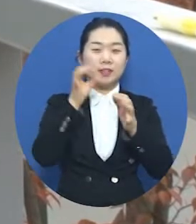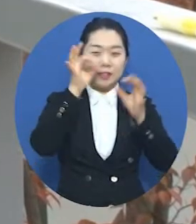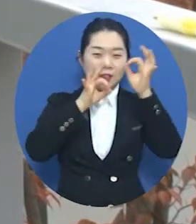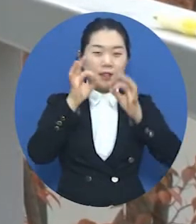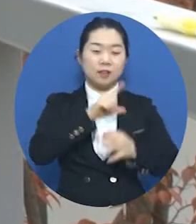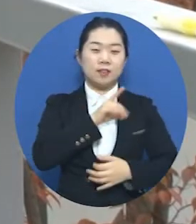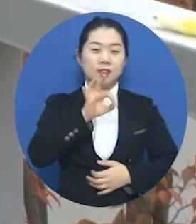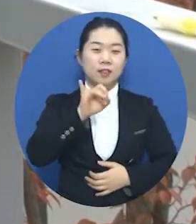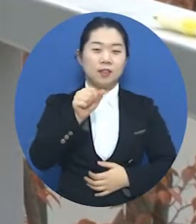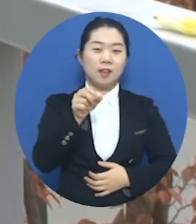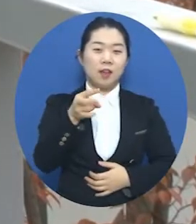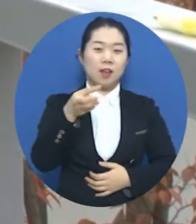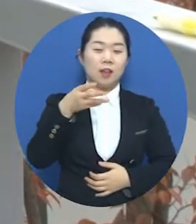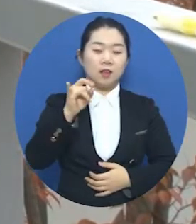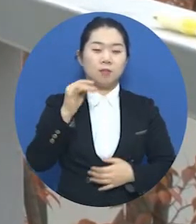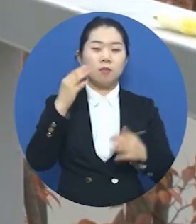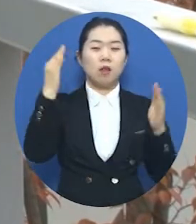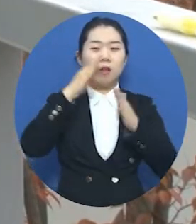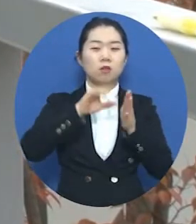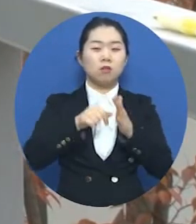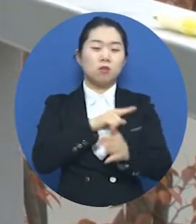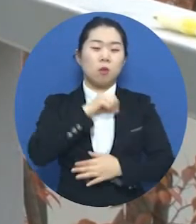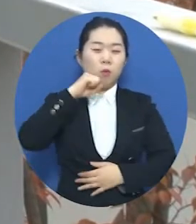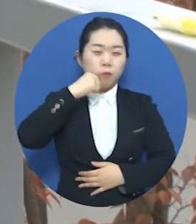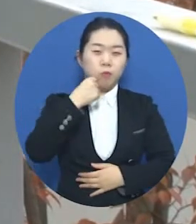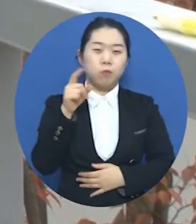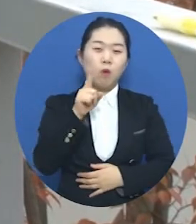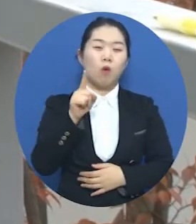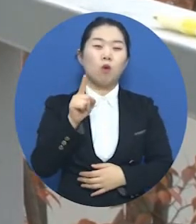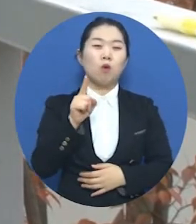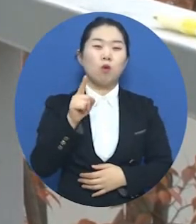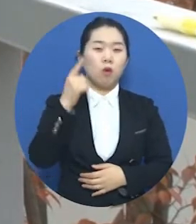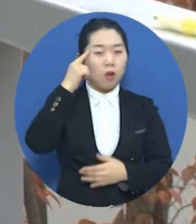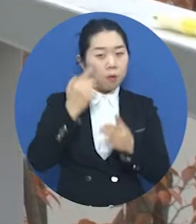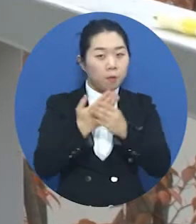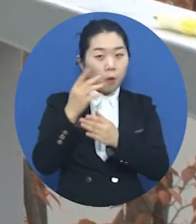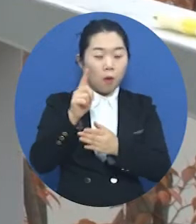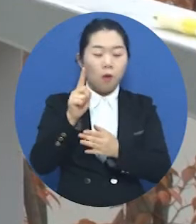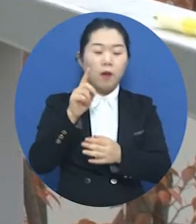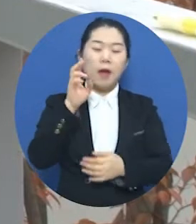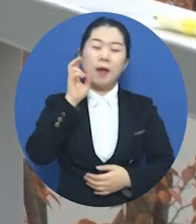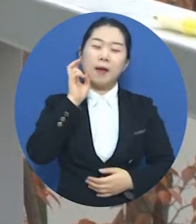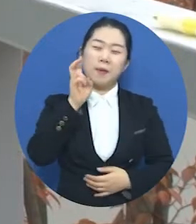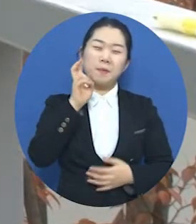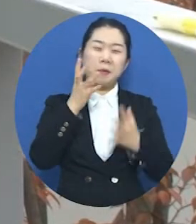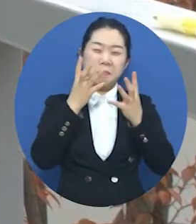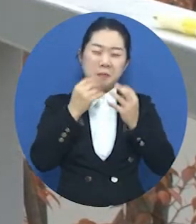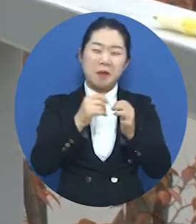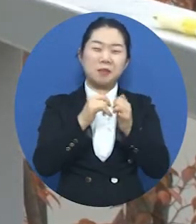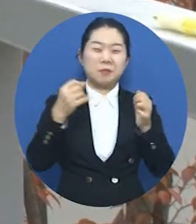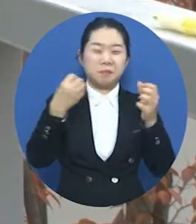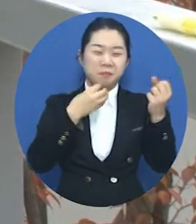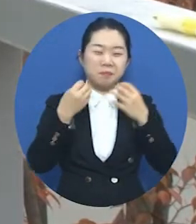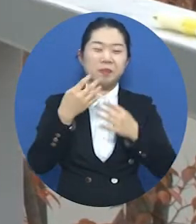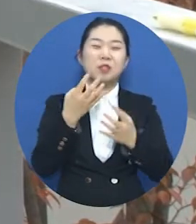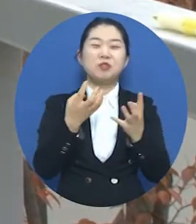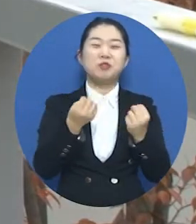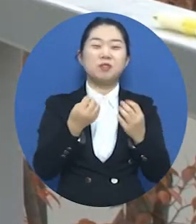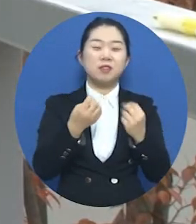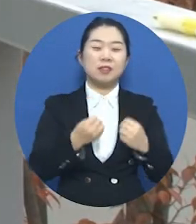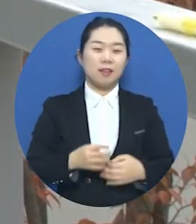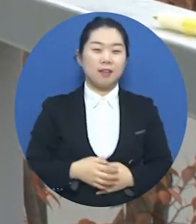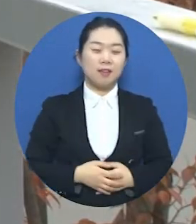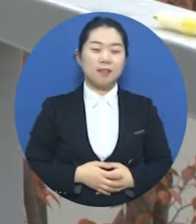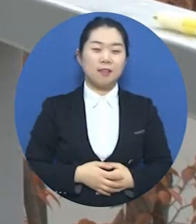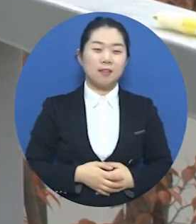이혜림입니다. 학창 시절에 가장 어려웠던 과목 하면 어떤 게 떠오르시나요? 아마도 많은 분들이 수학을